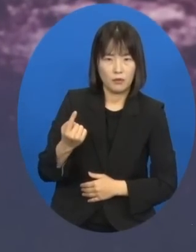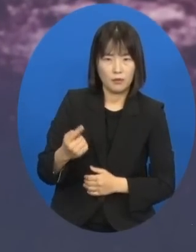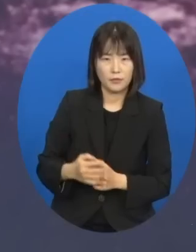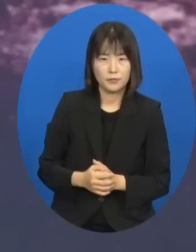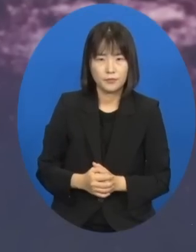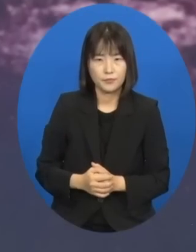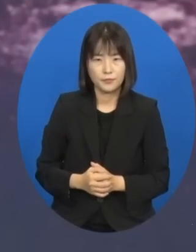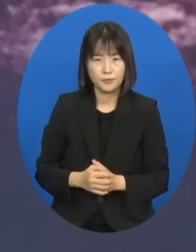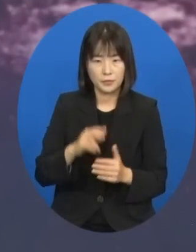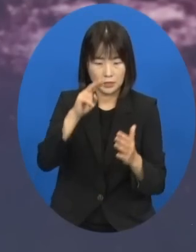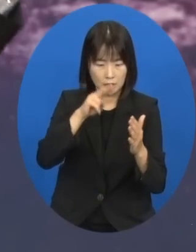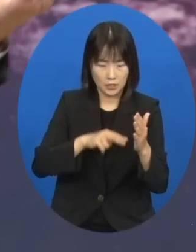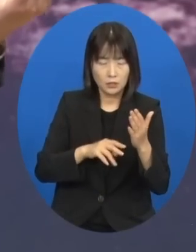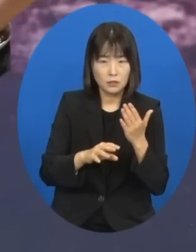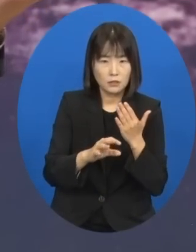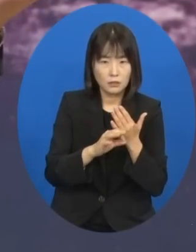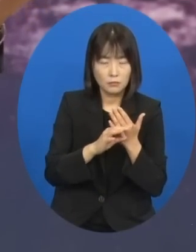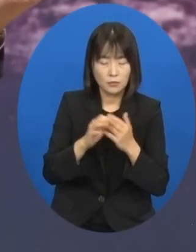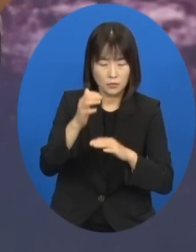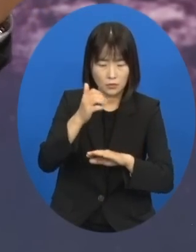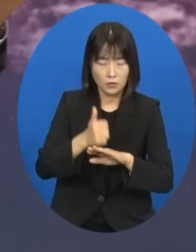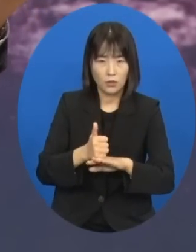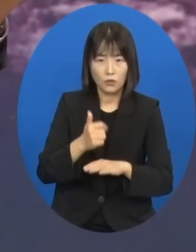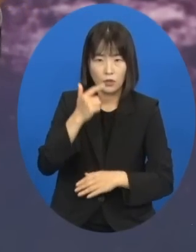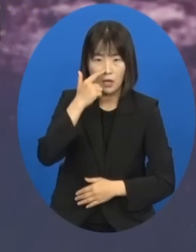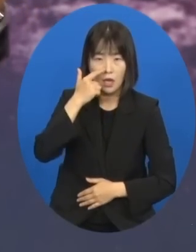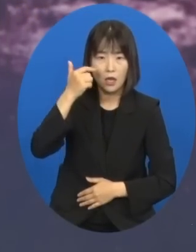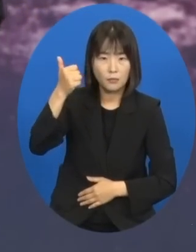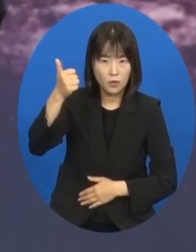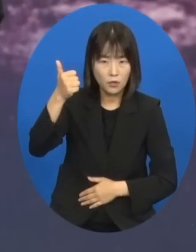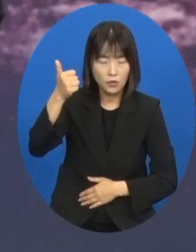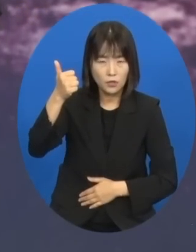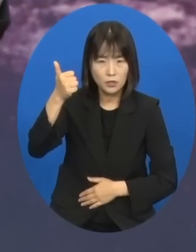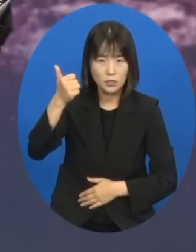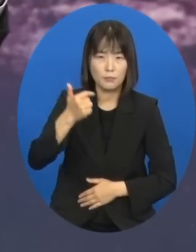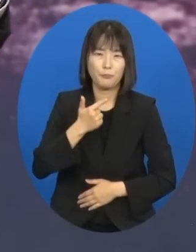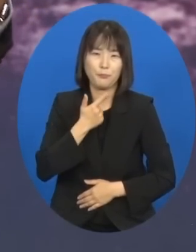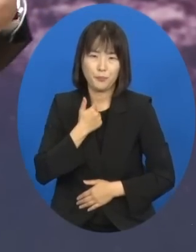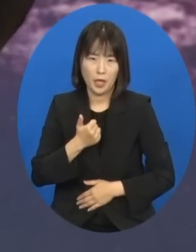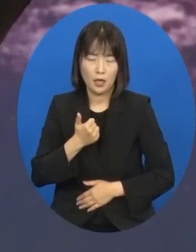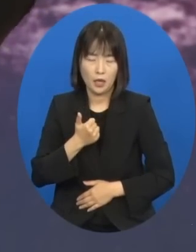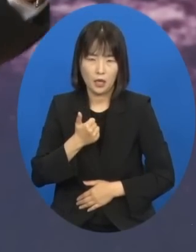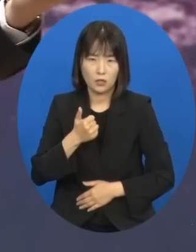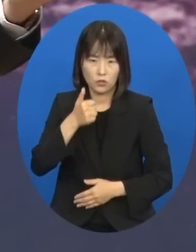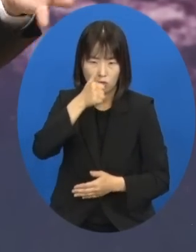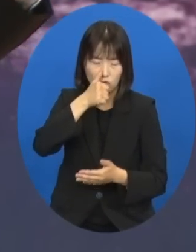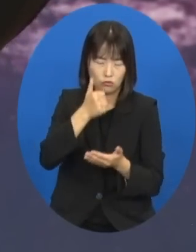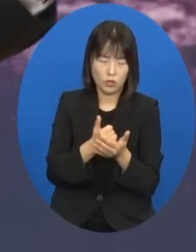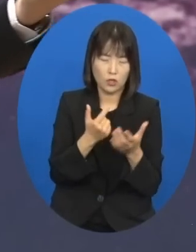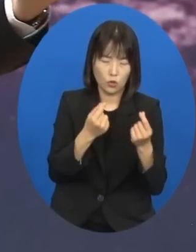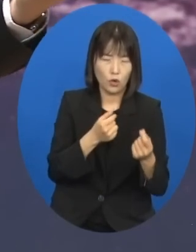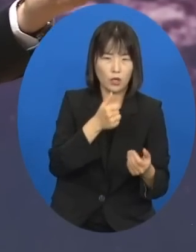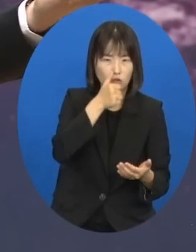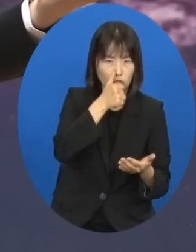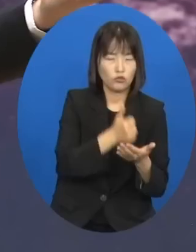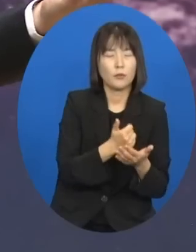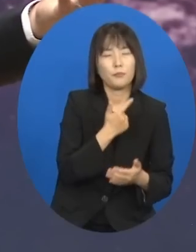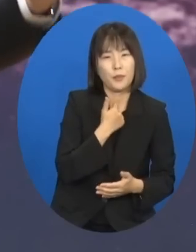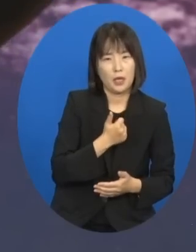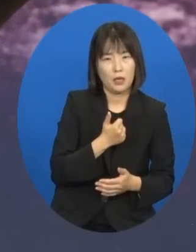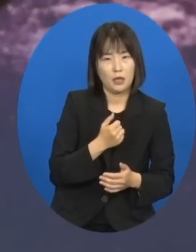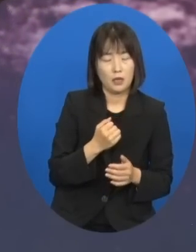이제 읽어보시면 결국 이 아버지가 범했던 똑같은 죄를 범하는데 아내를 누이라고